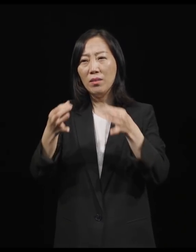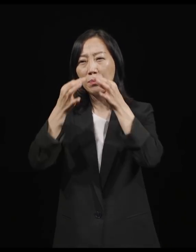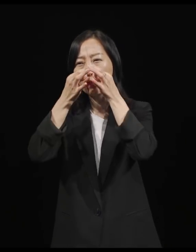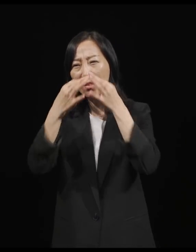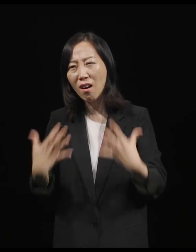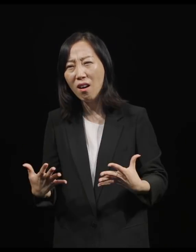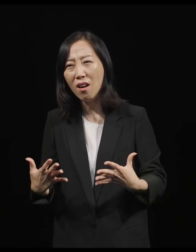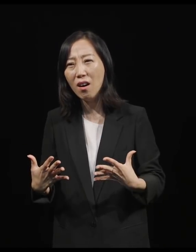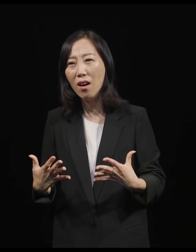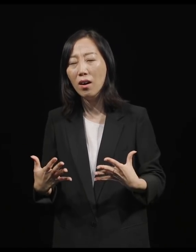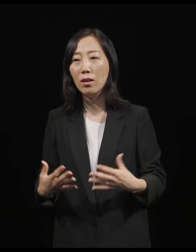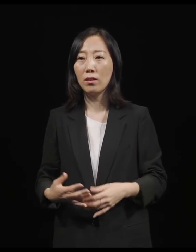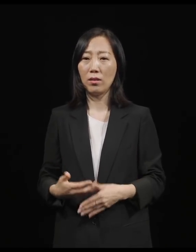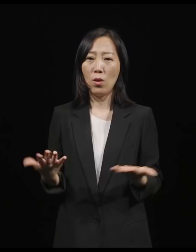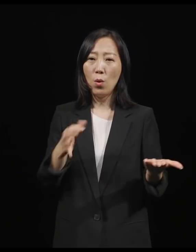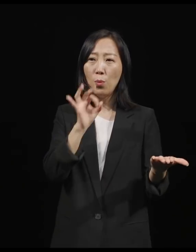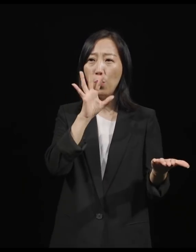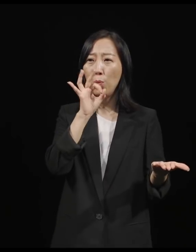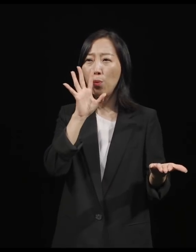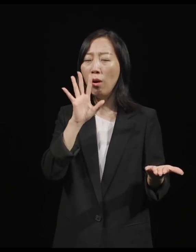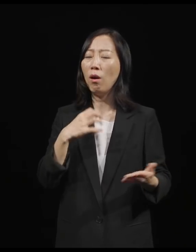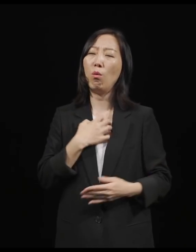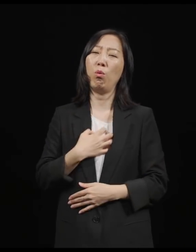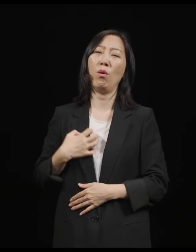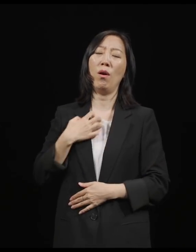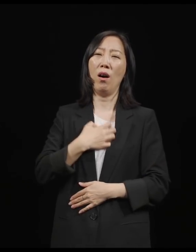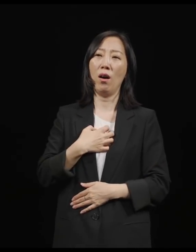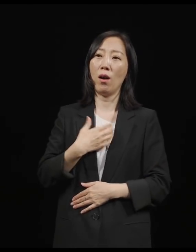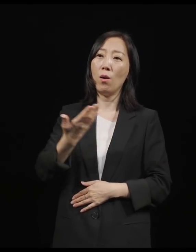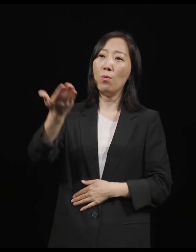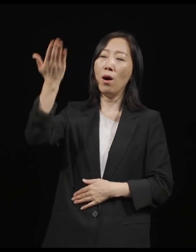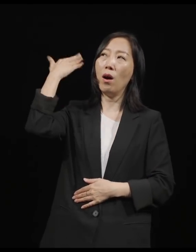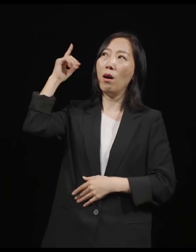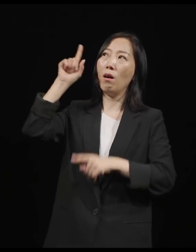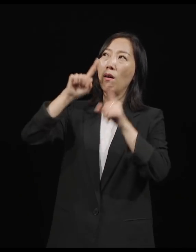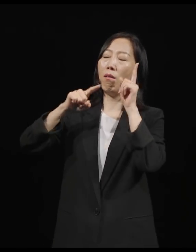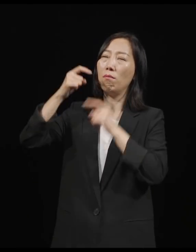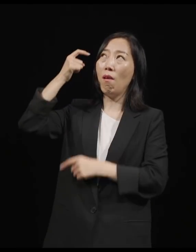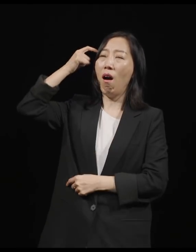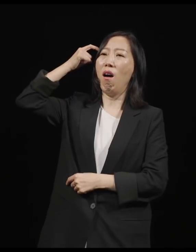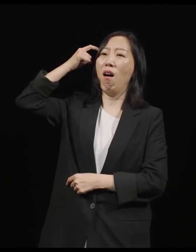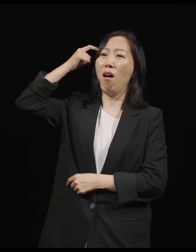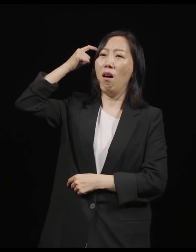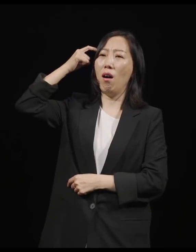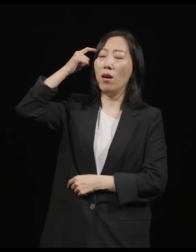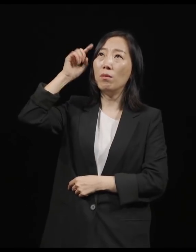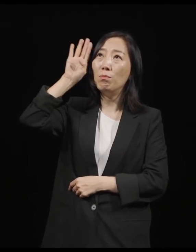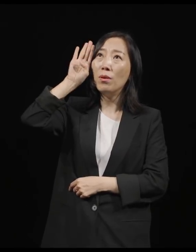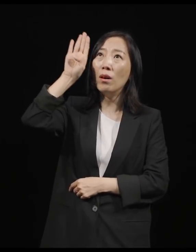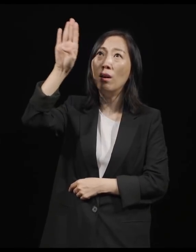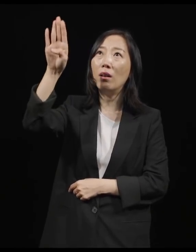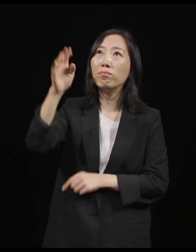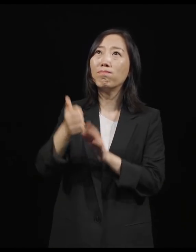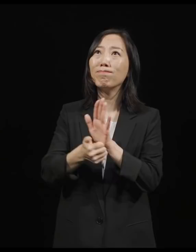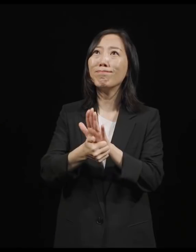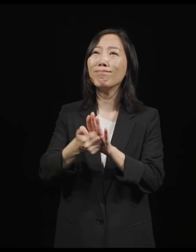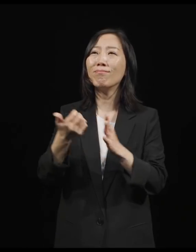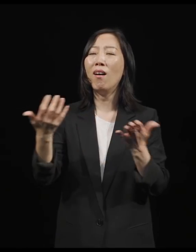일이 없어 힘들고 과거의 상처가 보이고 미래의 앞날이 보이지 않고